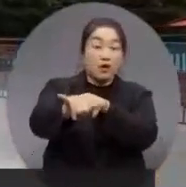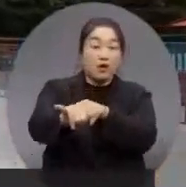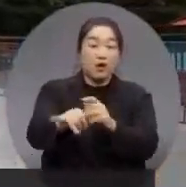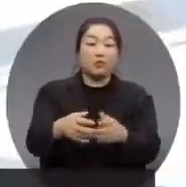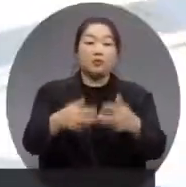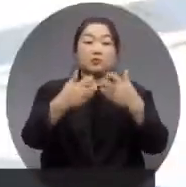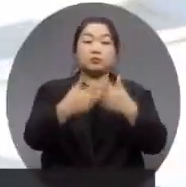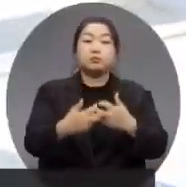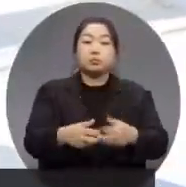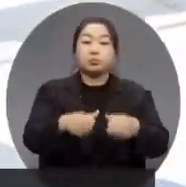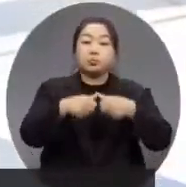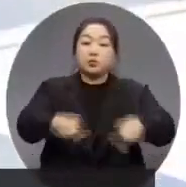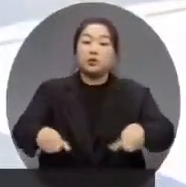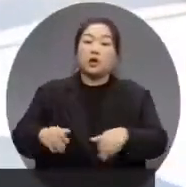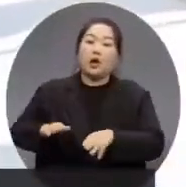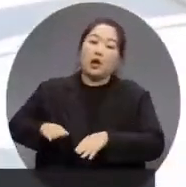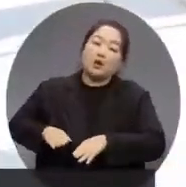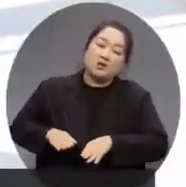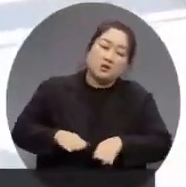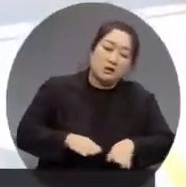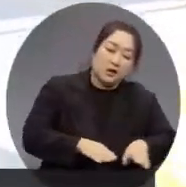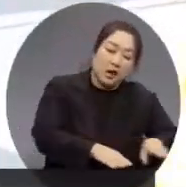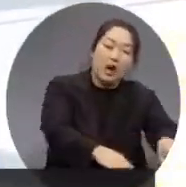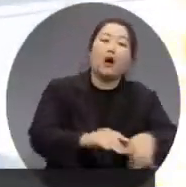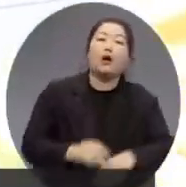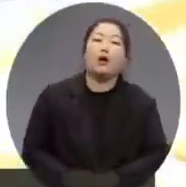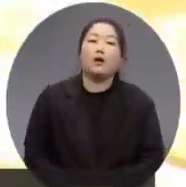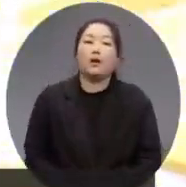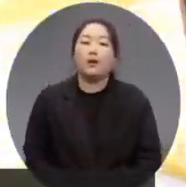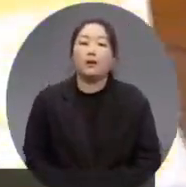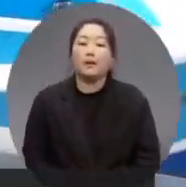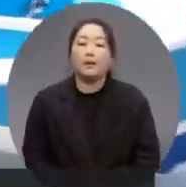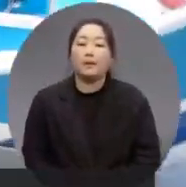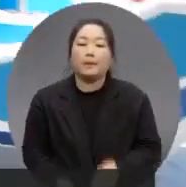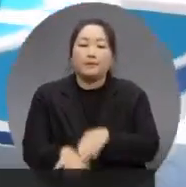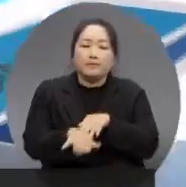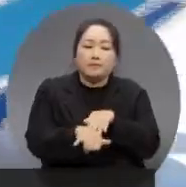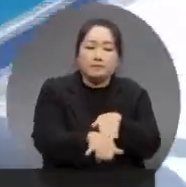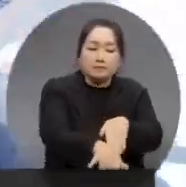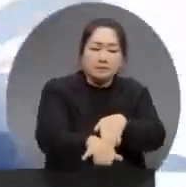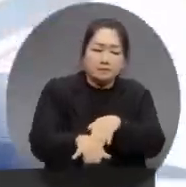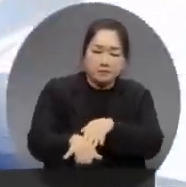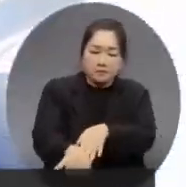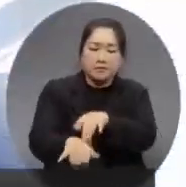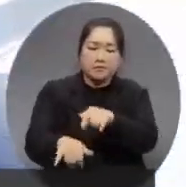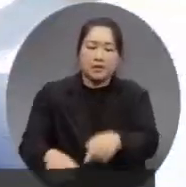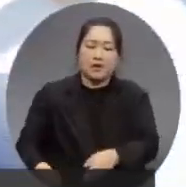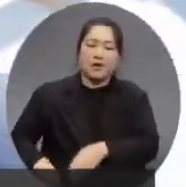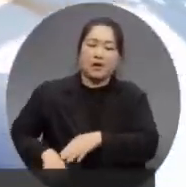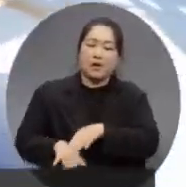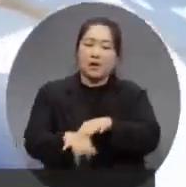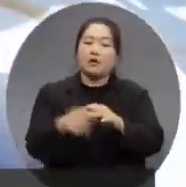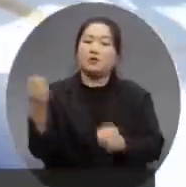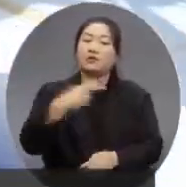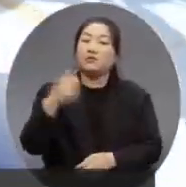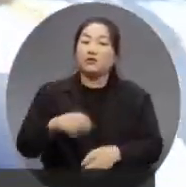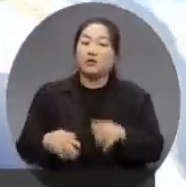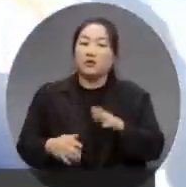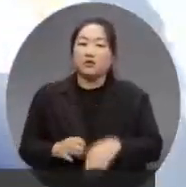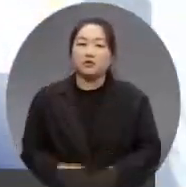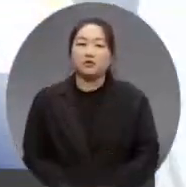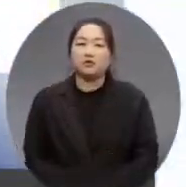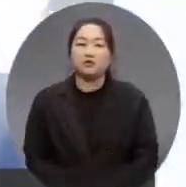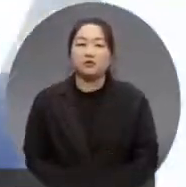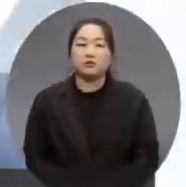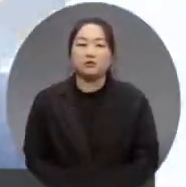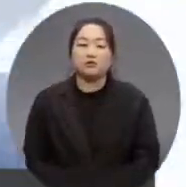모터가 고장나 수동으로 밀어야 작동하게 됐습니다. 이렇게 돌리고 난 다음에 들어가서 이게 또 작동시킨단